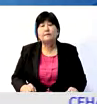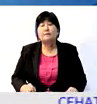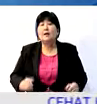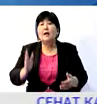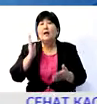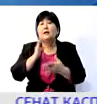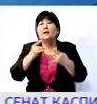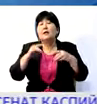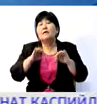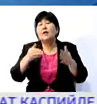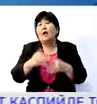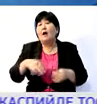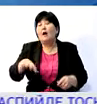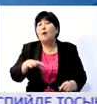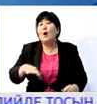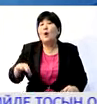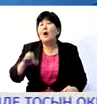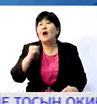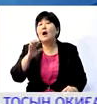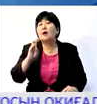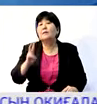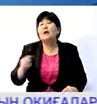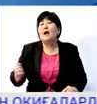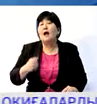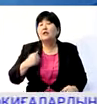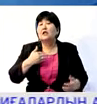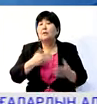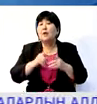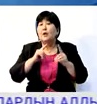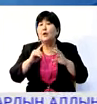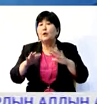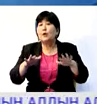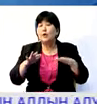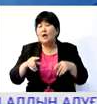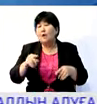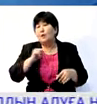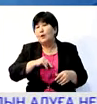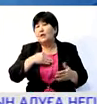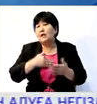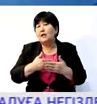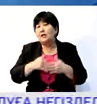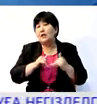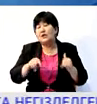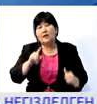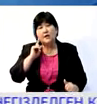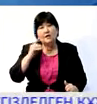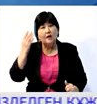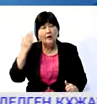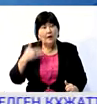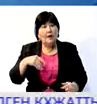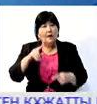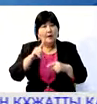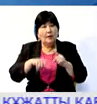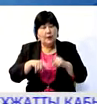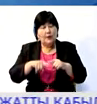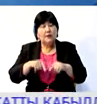Тікелей эфирде жаңалықтар. Аймақта облыстық айбын әскери патриоттық жиыны болды. Әскери патриоттық жұмыстарды жетілдіріп, жастардың бойында отаншылдық